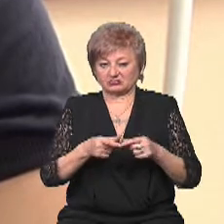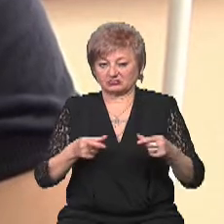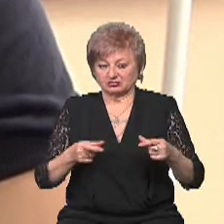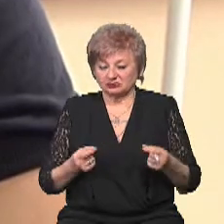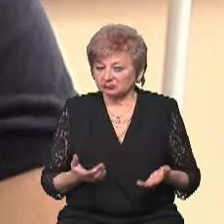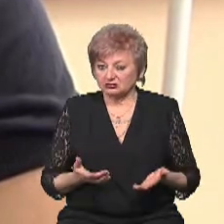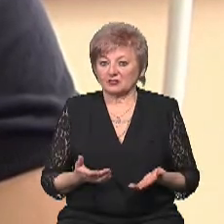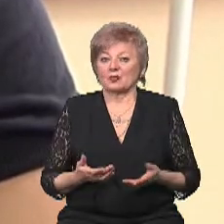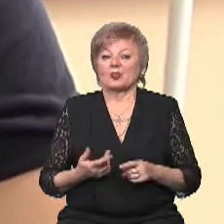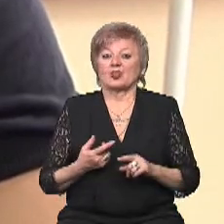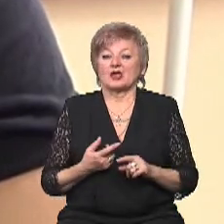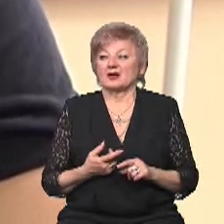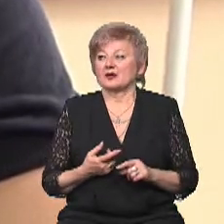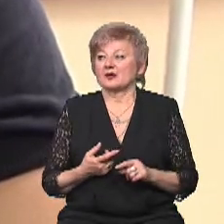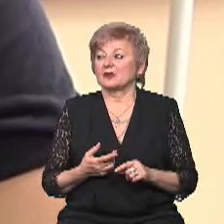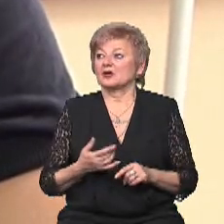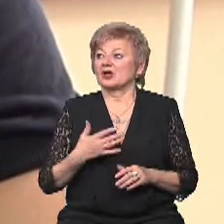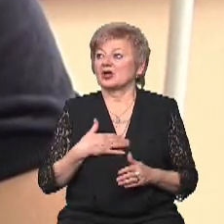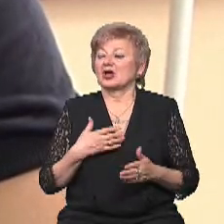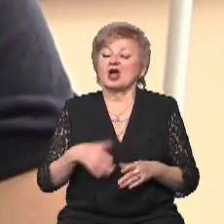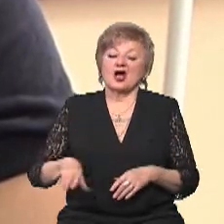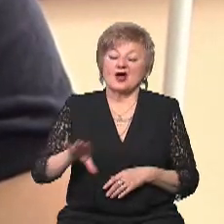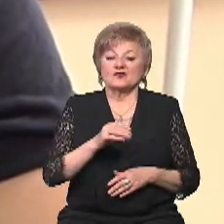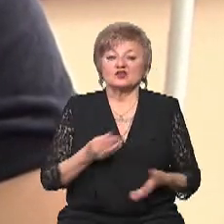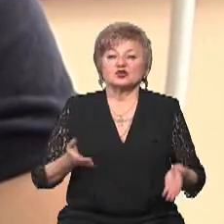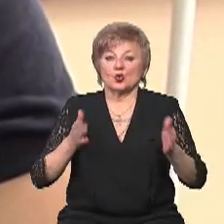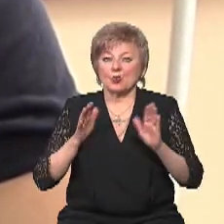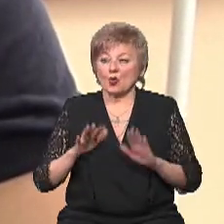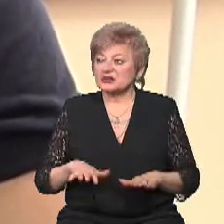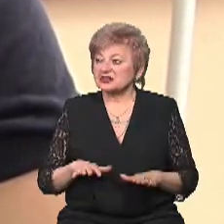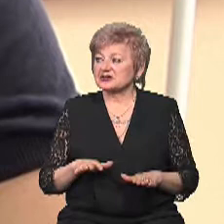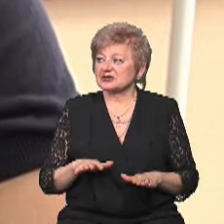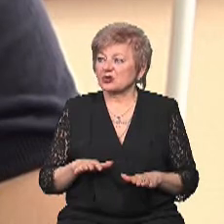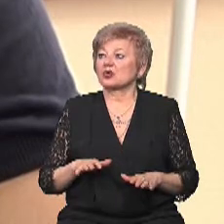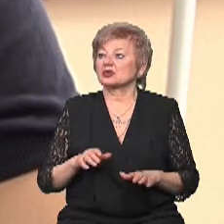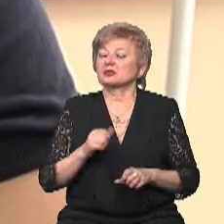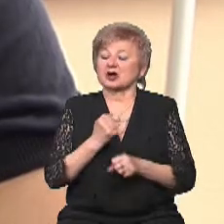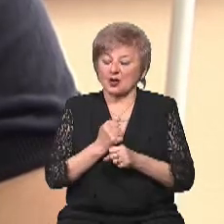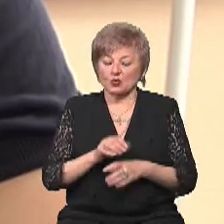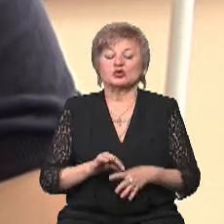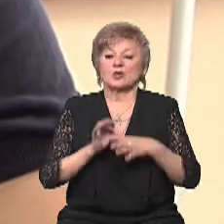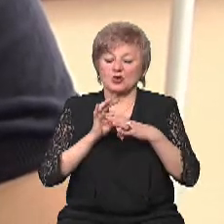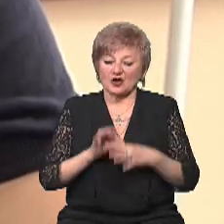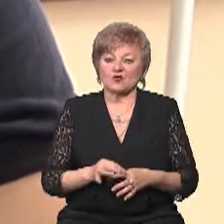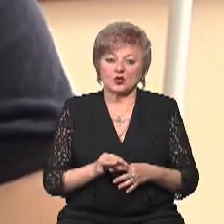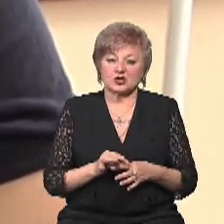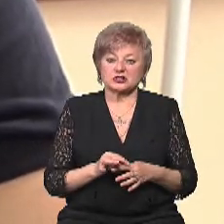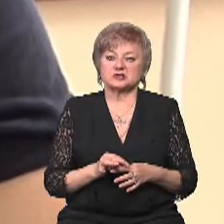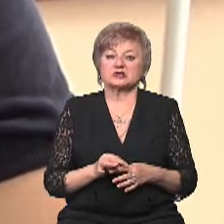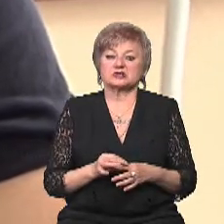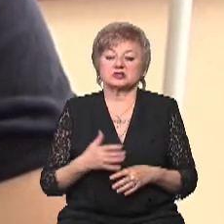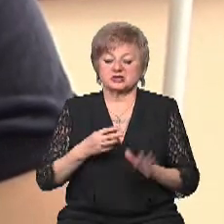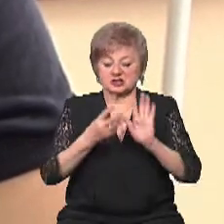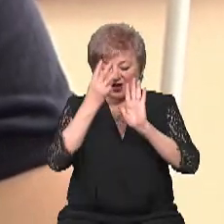это все. Ну, как бы во всем остальном взаимодействие есть, работа проводится. Мы за